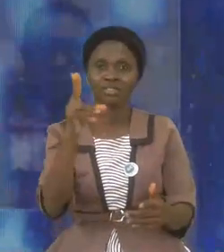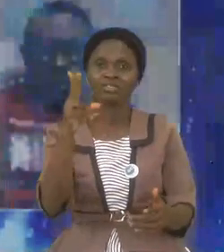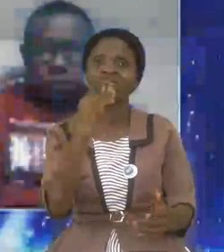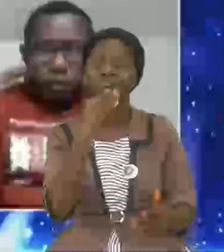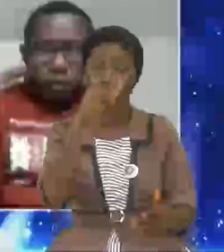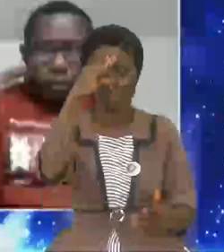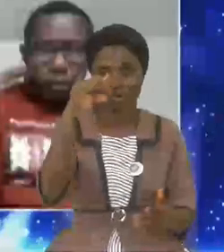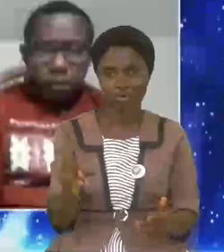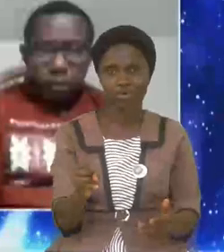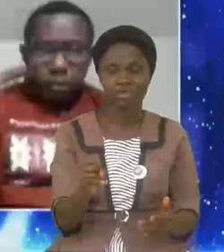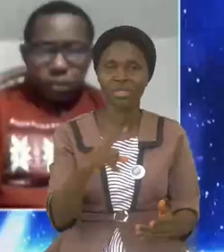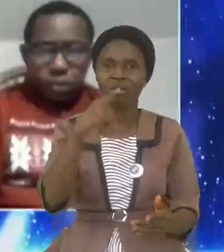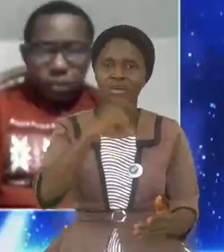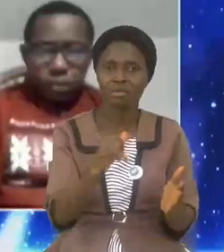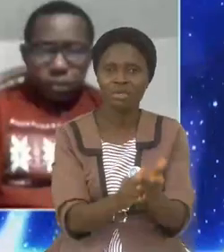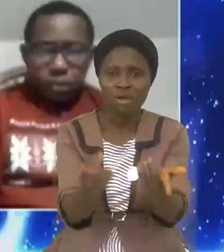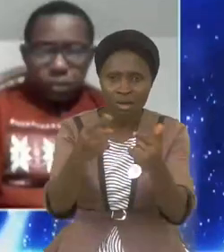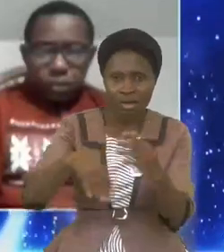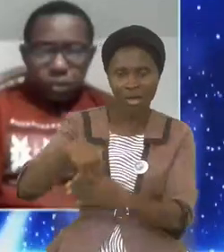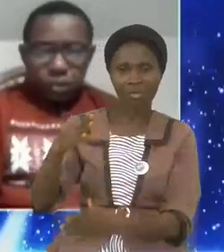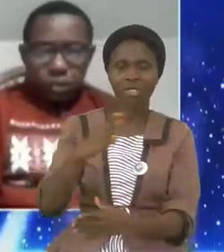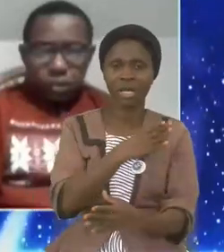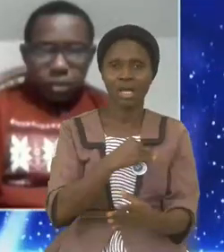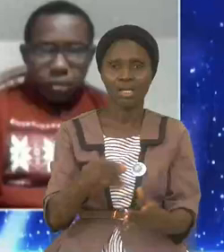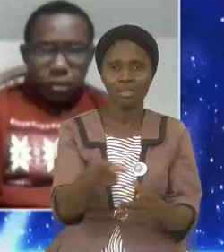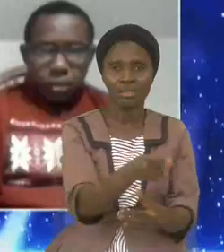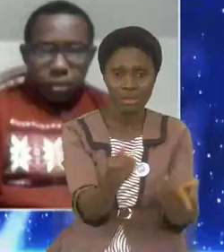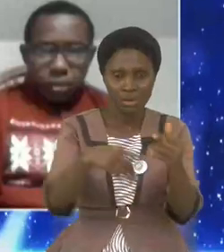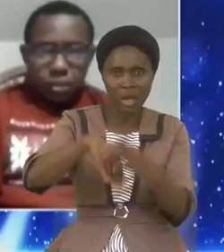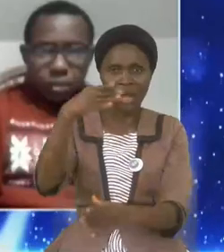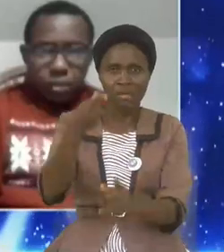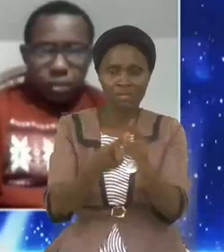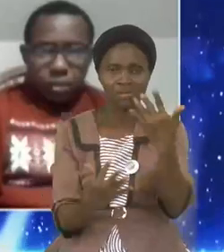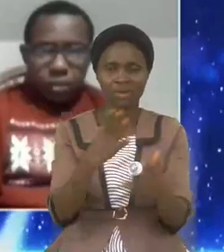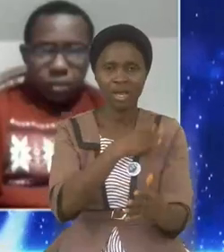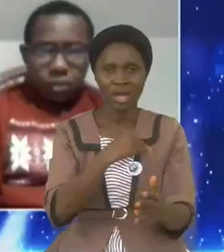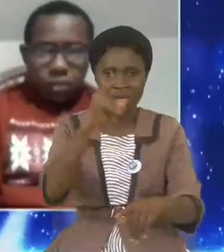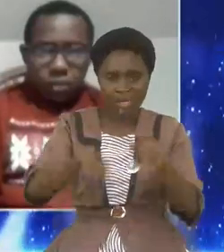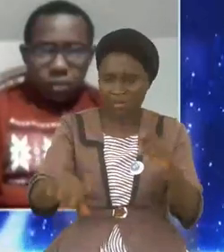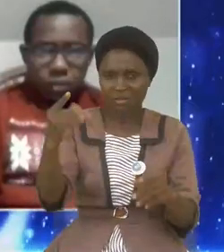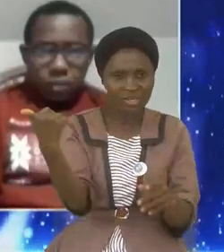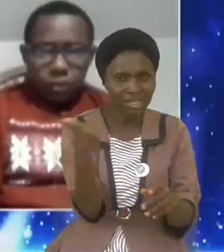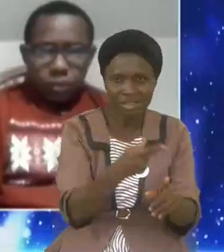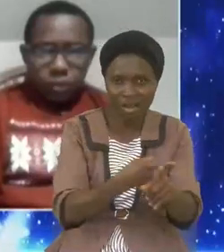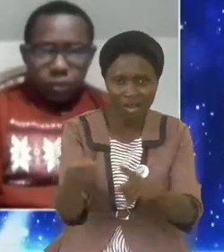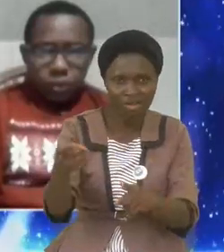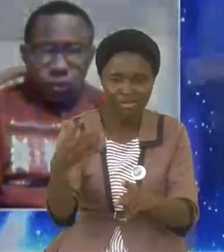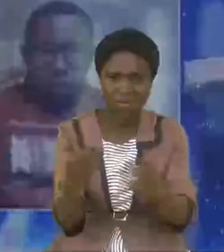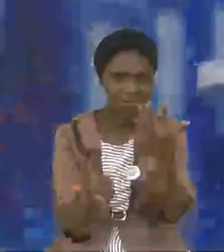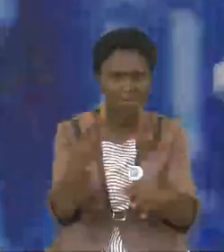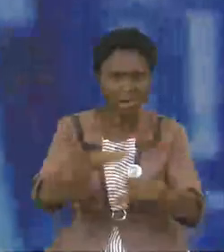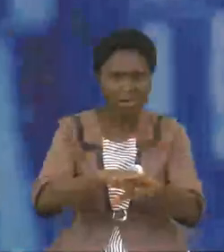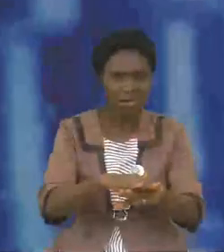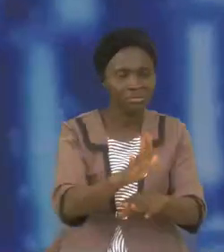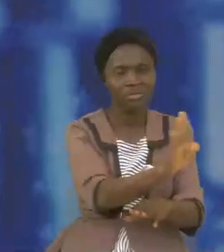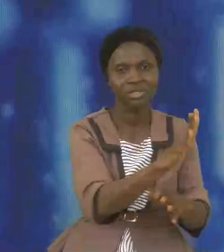Dieu. Et puis il a dit que Sadrach, Meshach, Abednego, serviteur du Dieu très haut, sortez. Ils étaient sortis et puis ils ne pouvaient pas